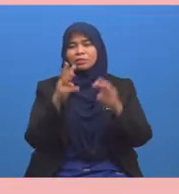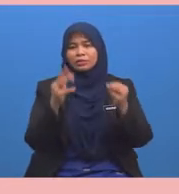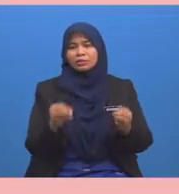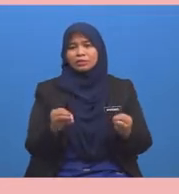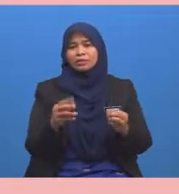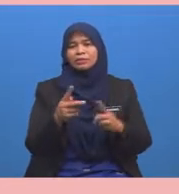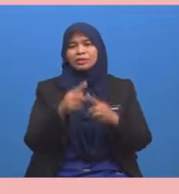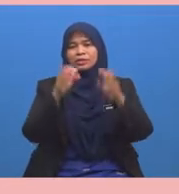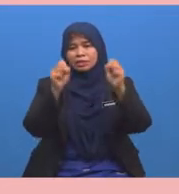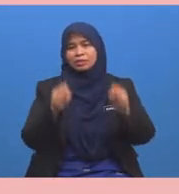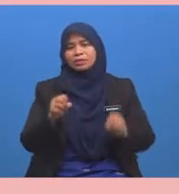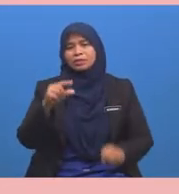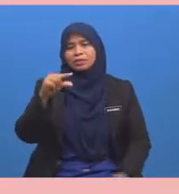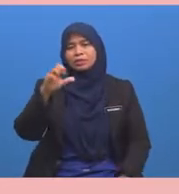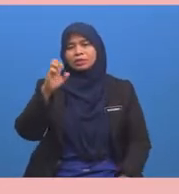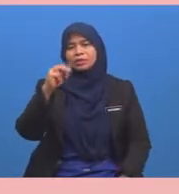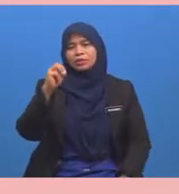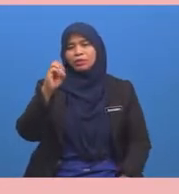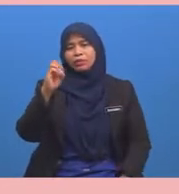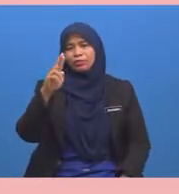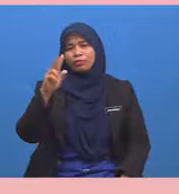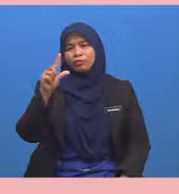sistem geomorfologi atau litosfera.